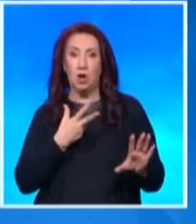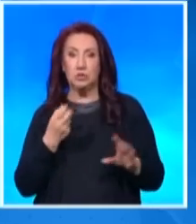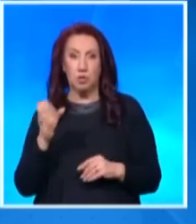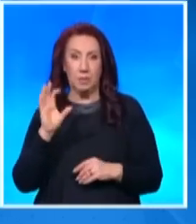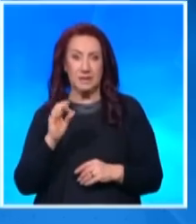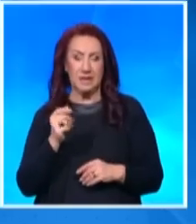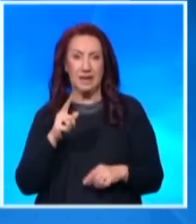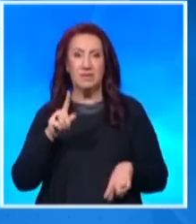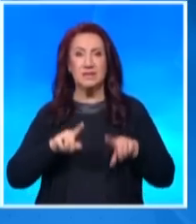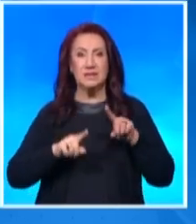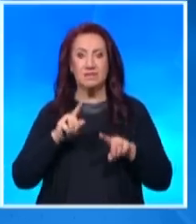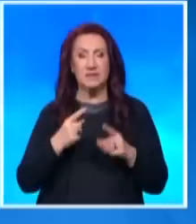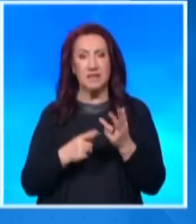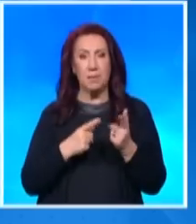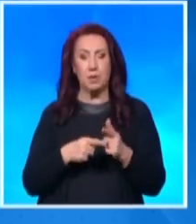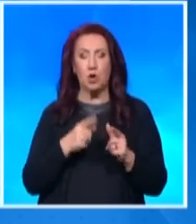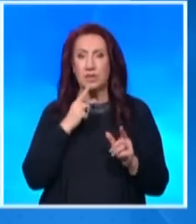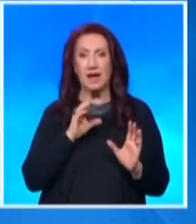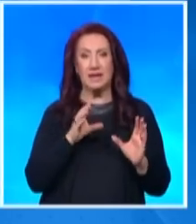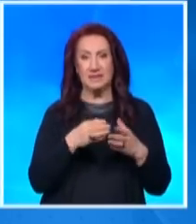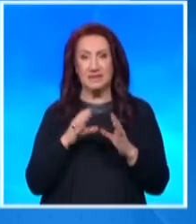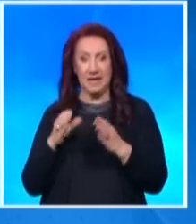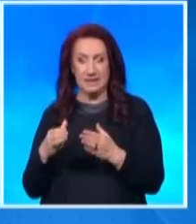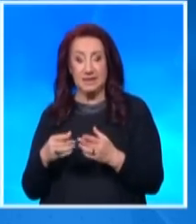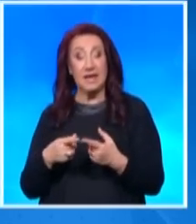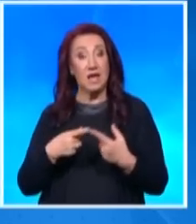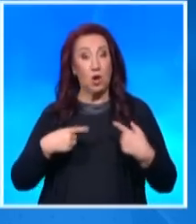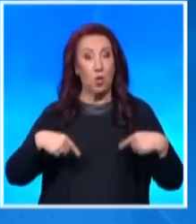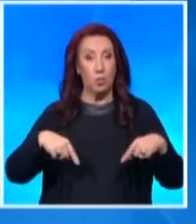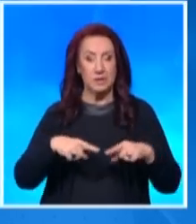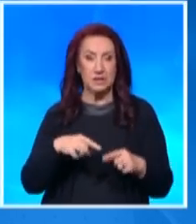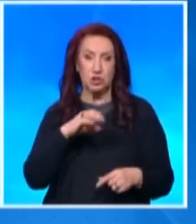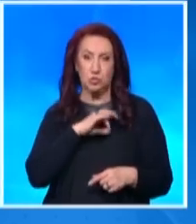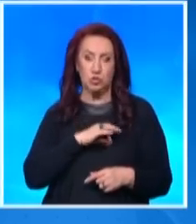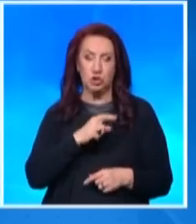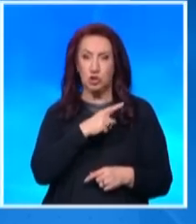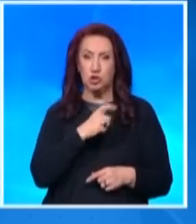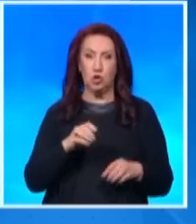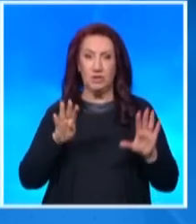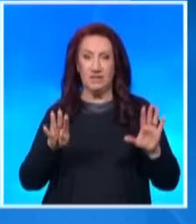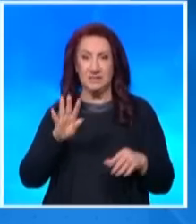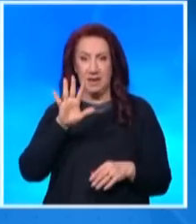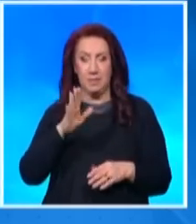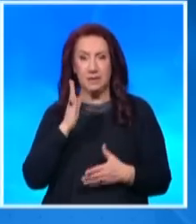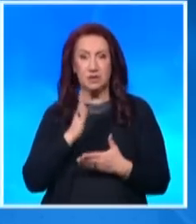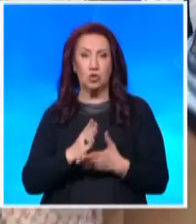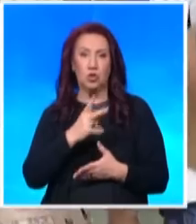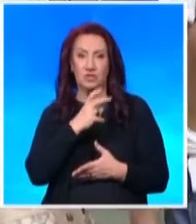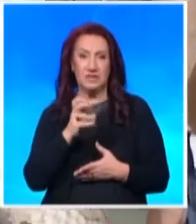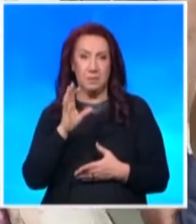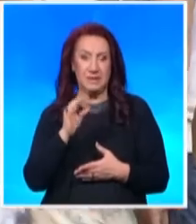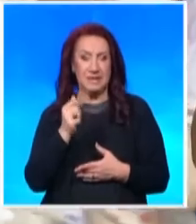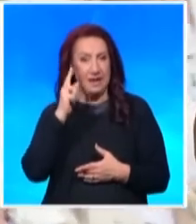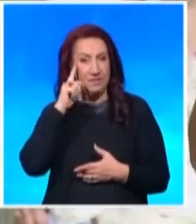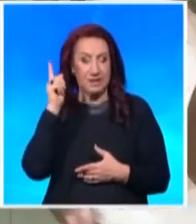броя на секциите, за които отговарят. Секционните комисии пък ще получат от 195 до 250 лева за деня.